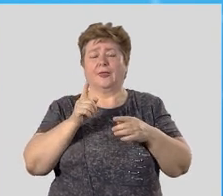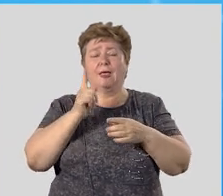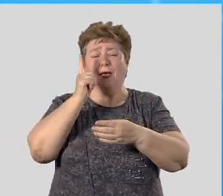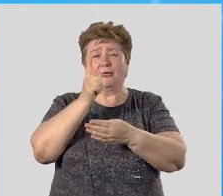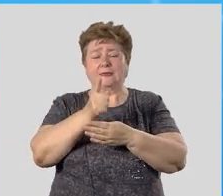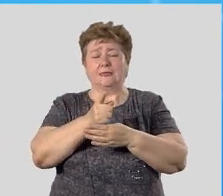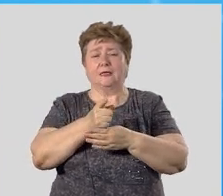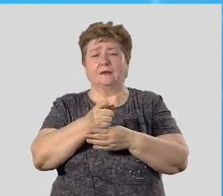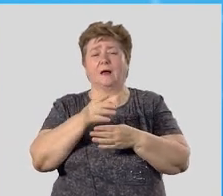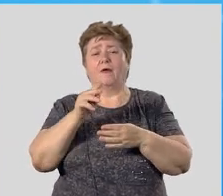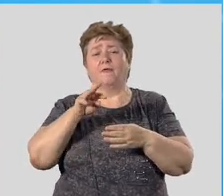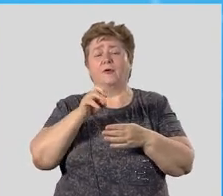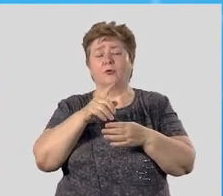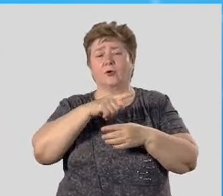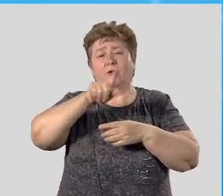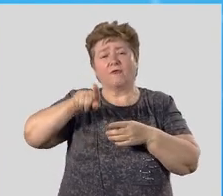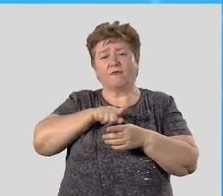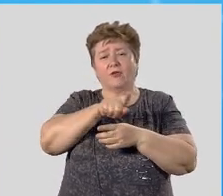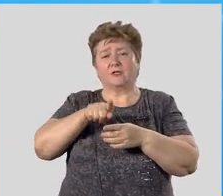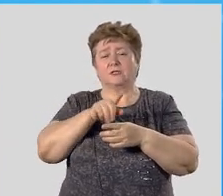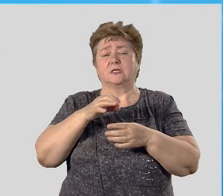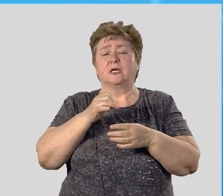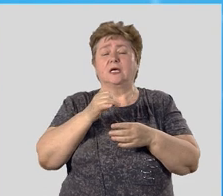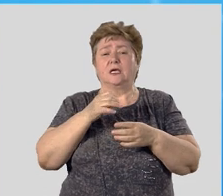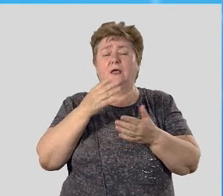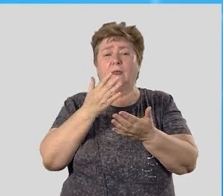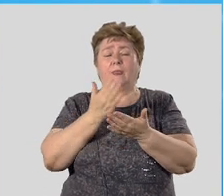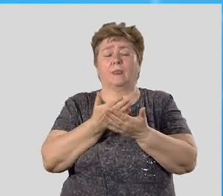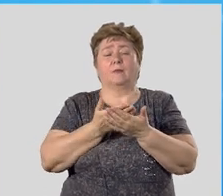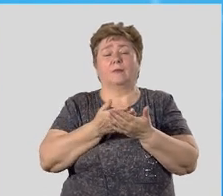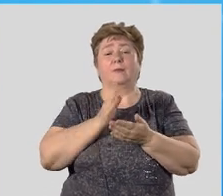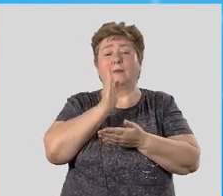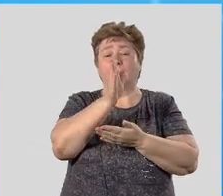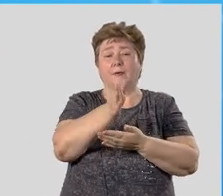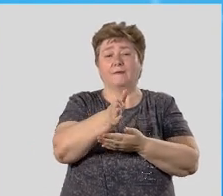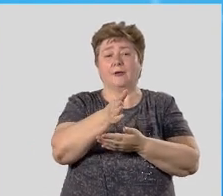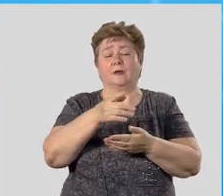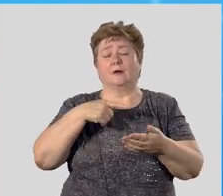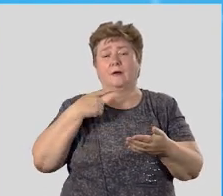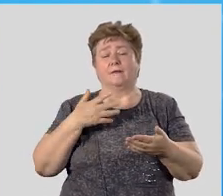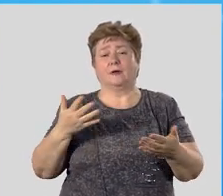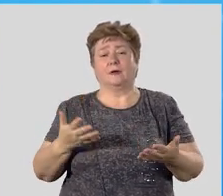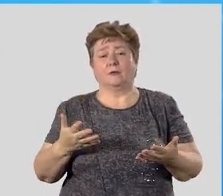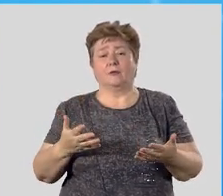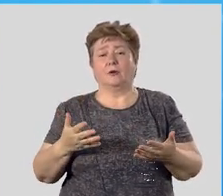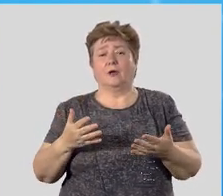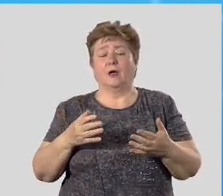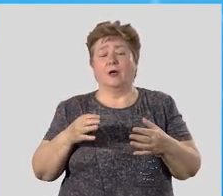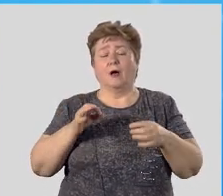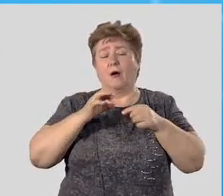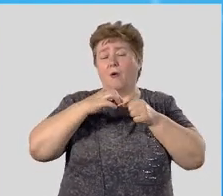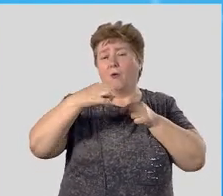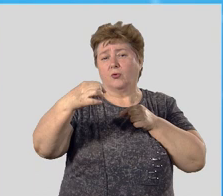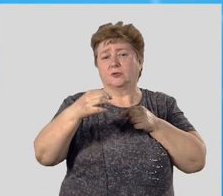Стрелка флюгера вертится и показывает направление ветра. Ее